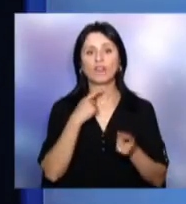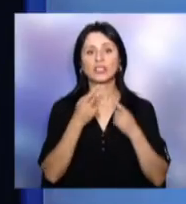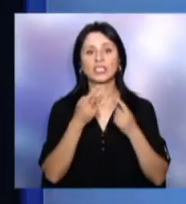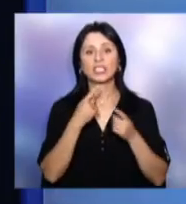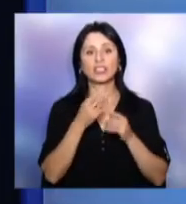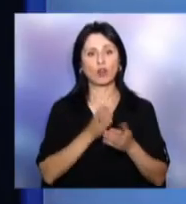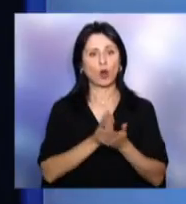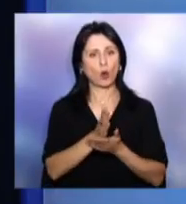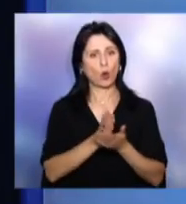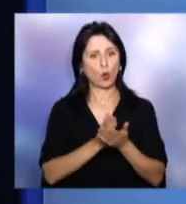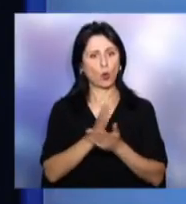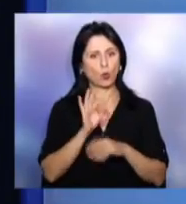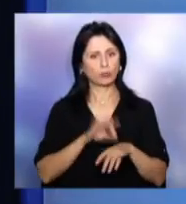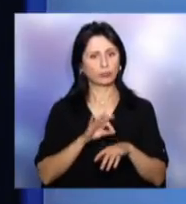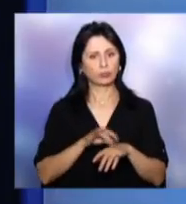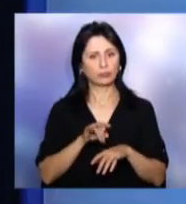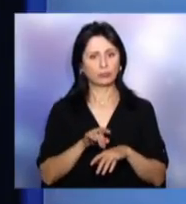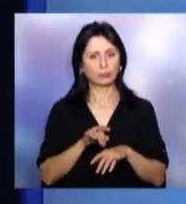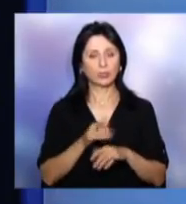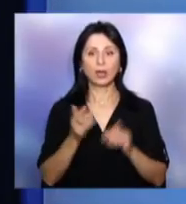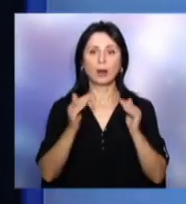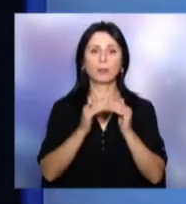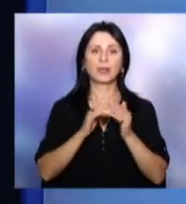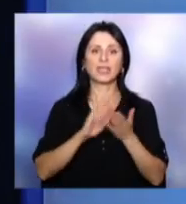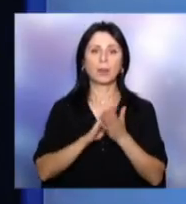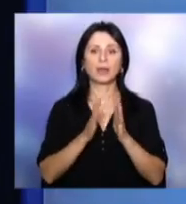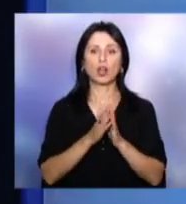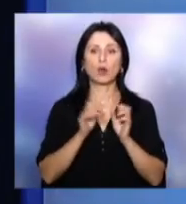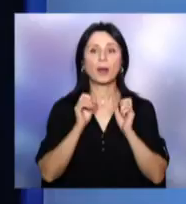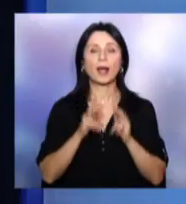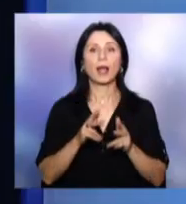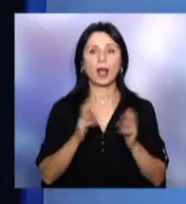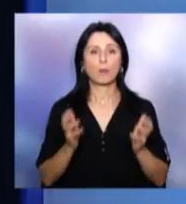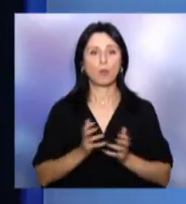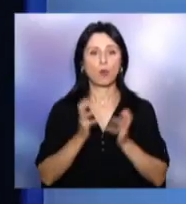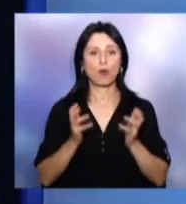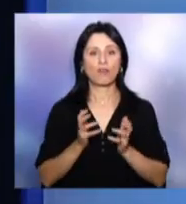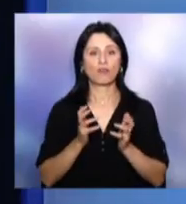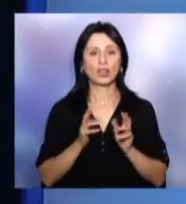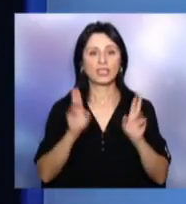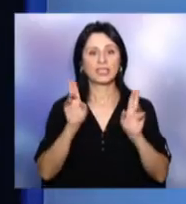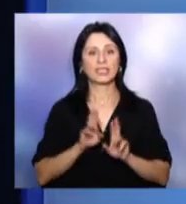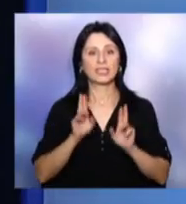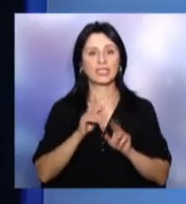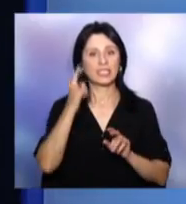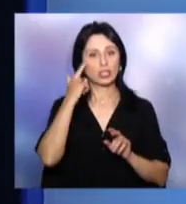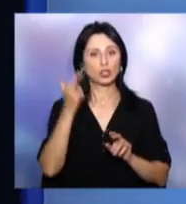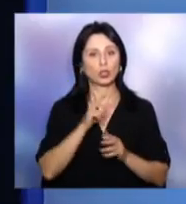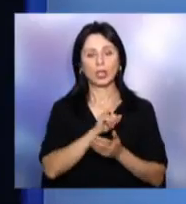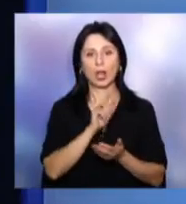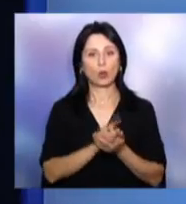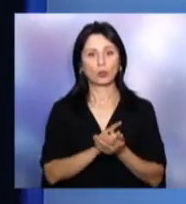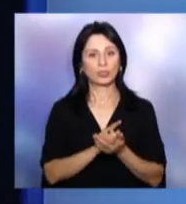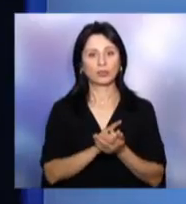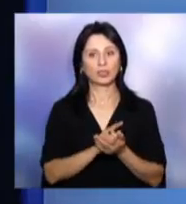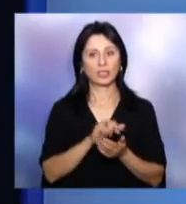საუბრობთ ქრონიკულ პრობლემებზე, თუ ჩვენ საუბრობთ ბინის პირობებში ამ პრობლემების მოვლაზე, მაშინ წესების ცოდნაც აუცილებელი არა